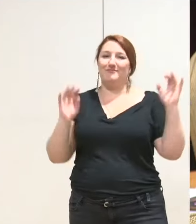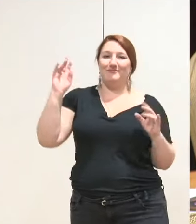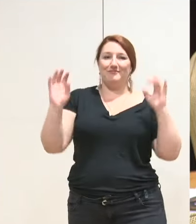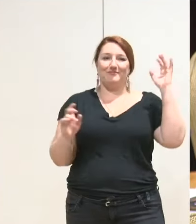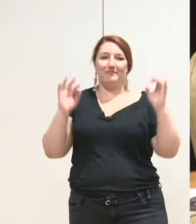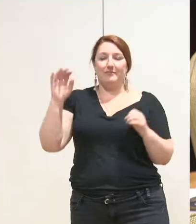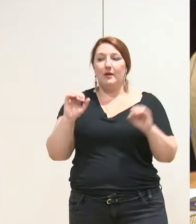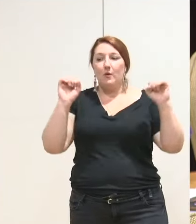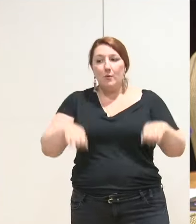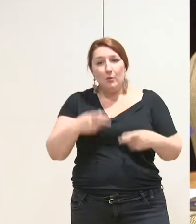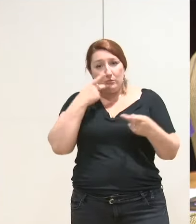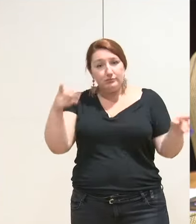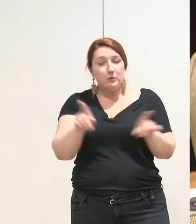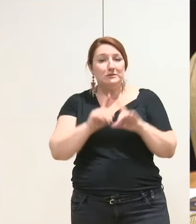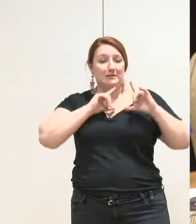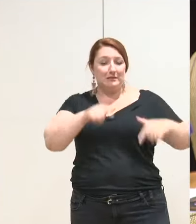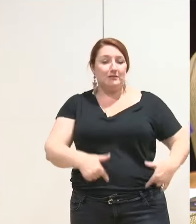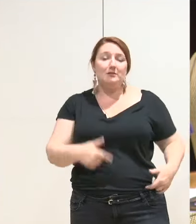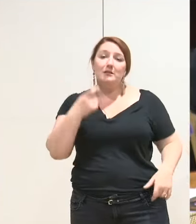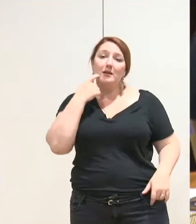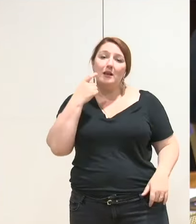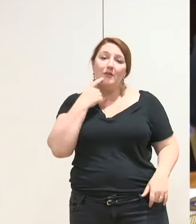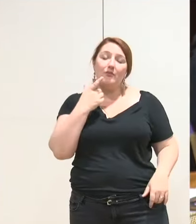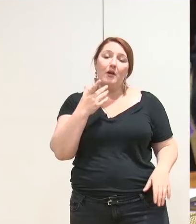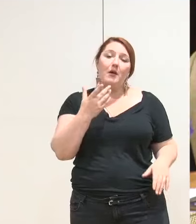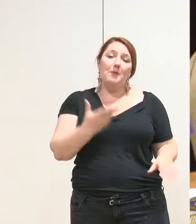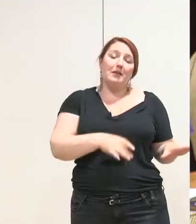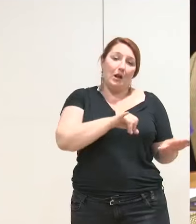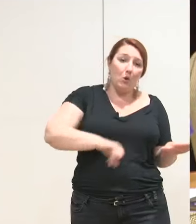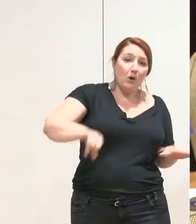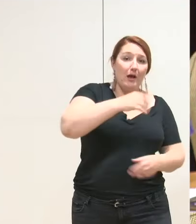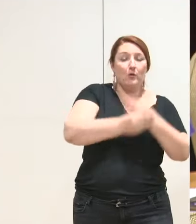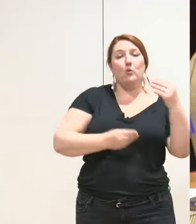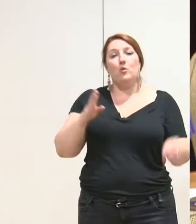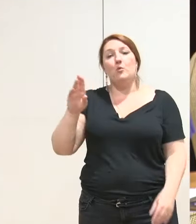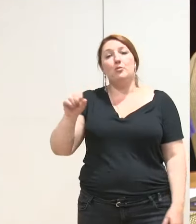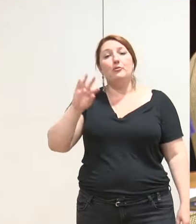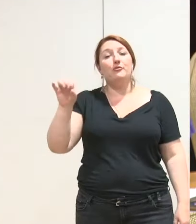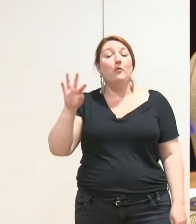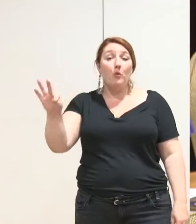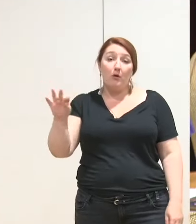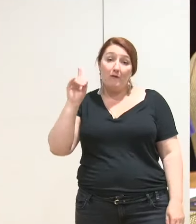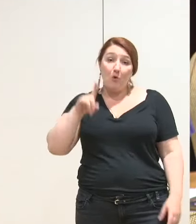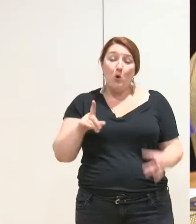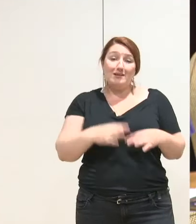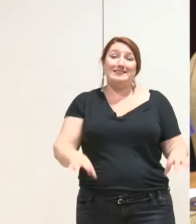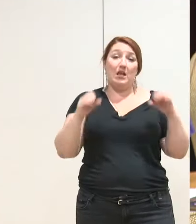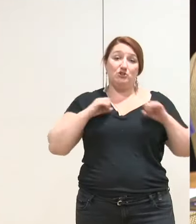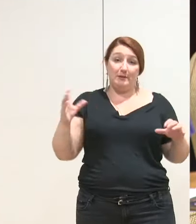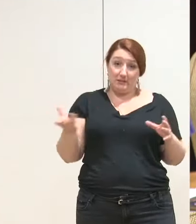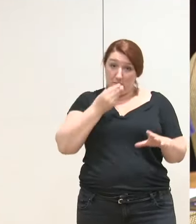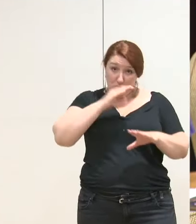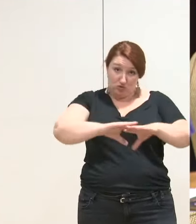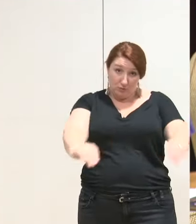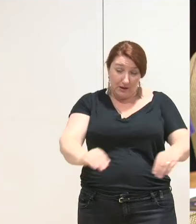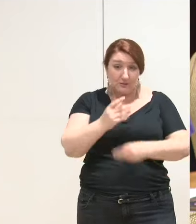élèves des écoles maternelles le lac et Buffon qui doivent manger dans leur salle de motricité sans parler non plus des élèves de